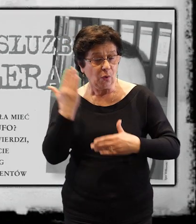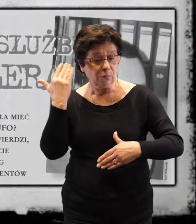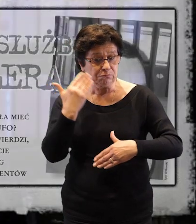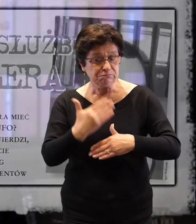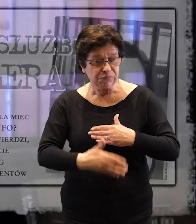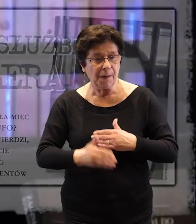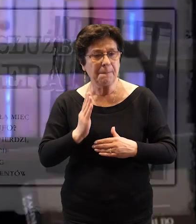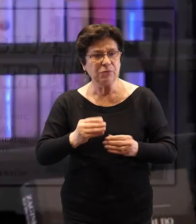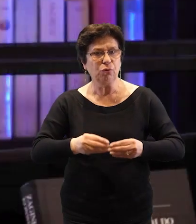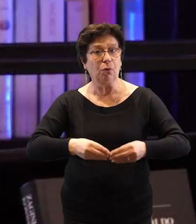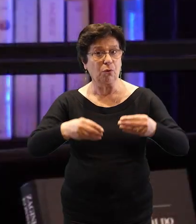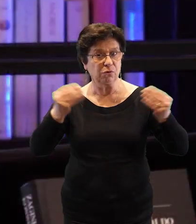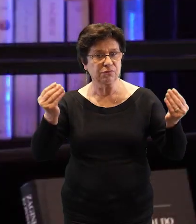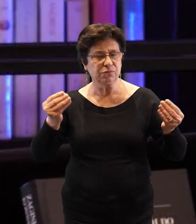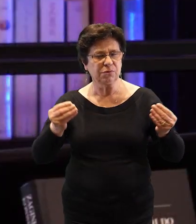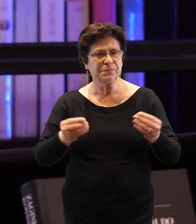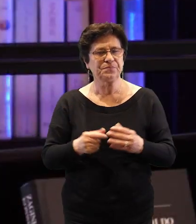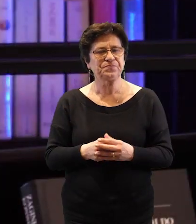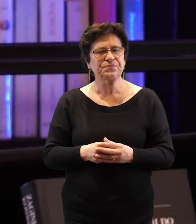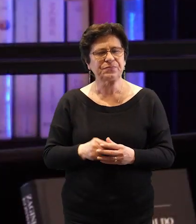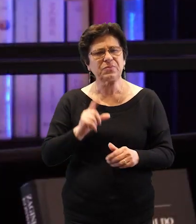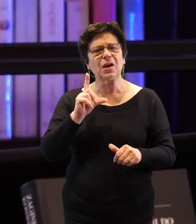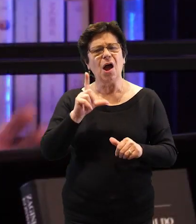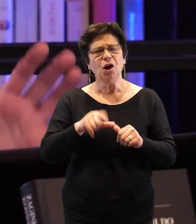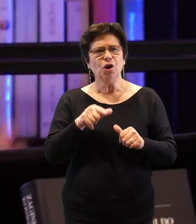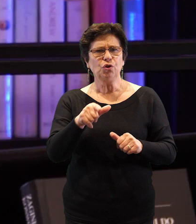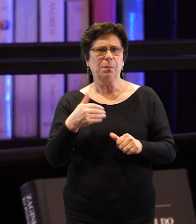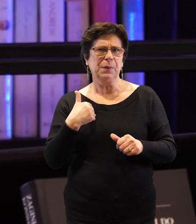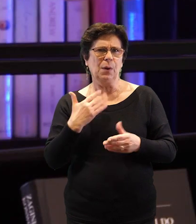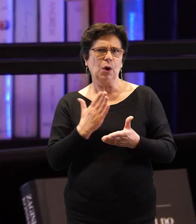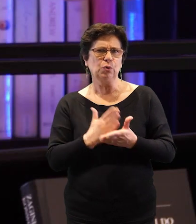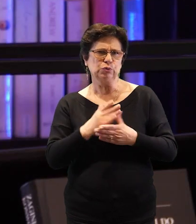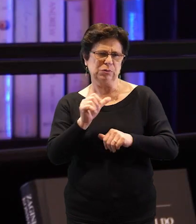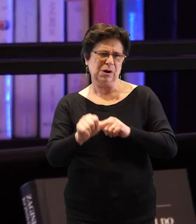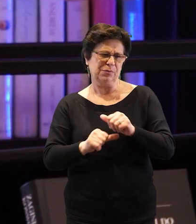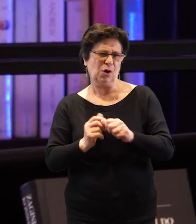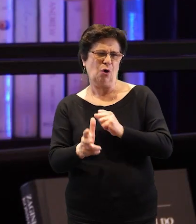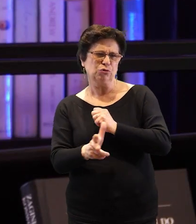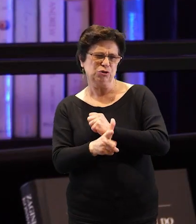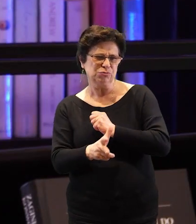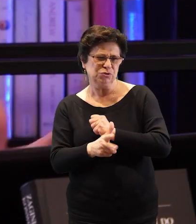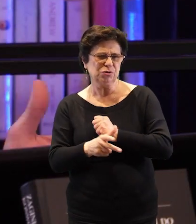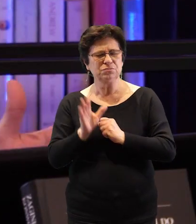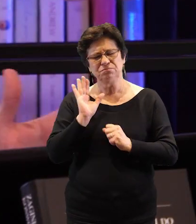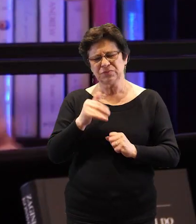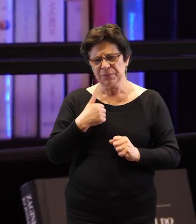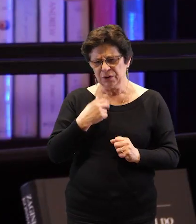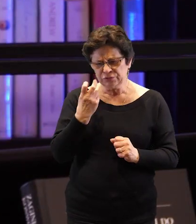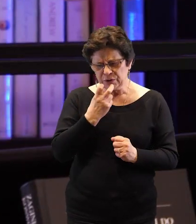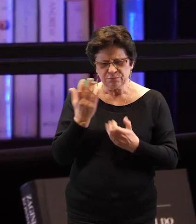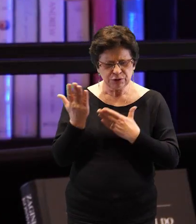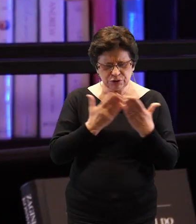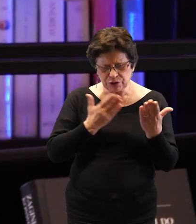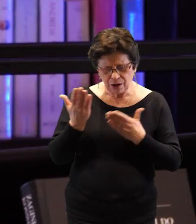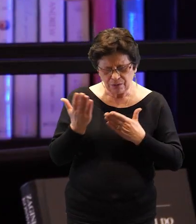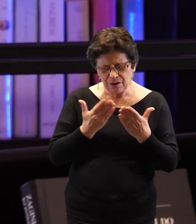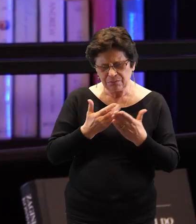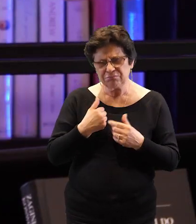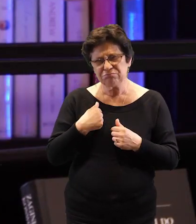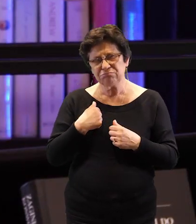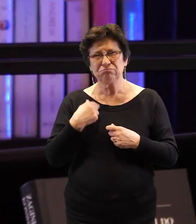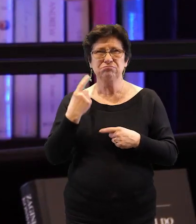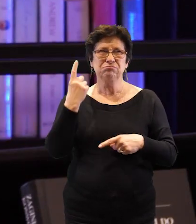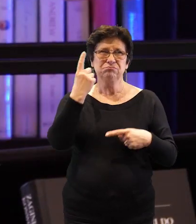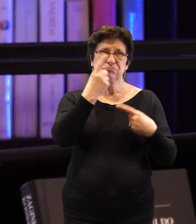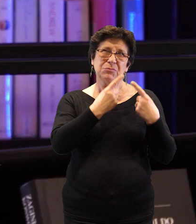Sprawa mnie wtedy zaintrygowała, ale to była końcówka lat 80. Ja miałem masę innych rzeczy na głowie, więc przeczytałem,